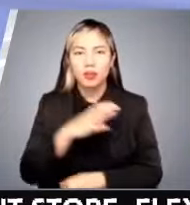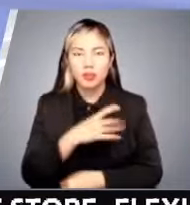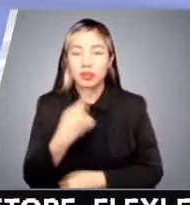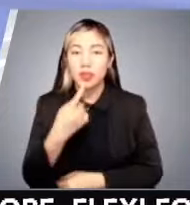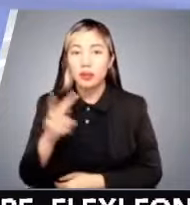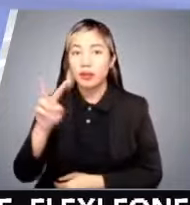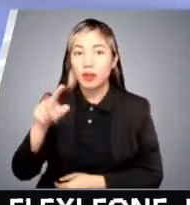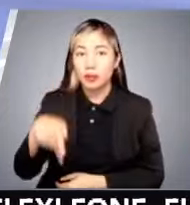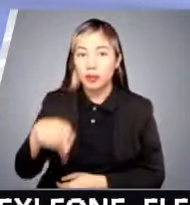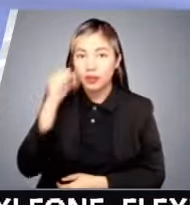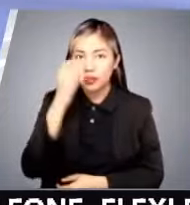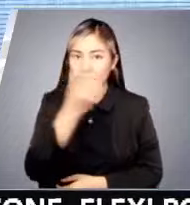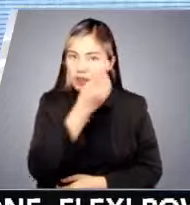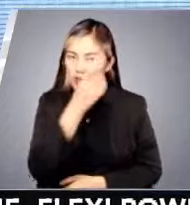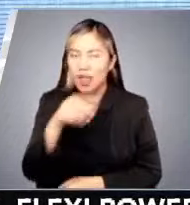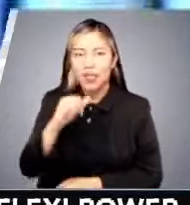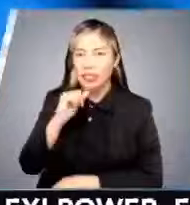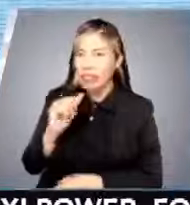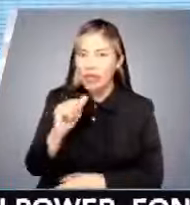brat.